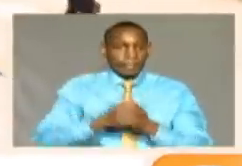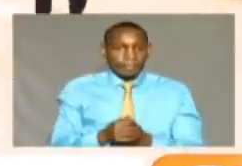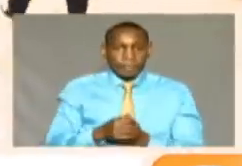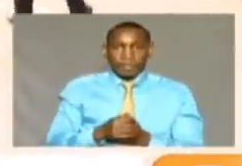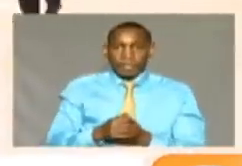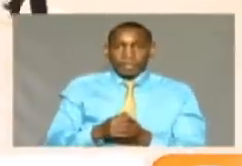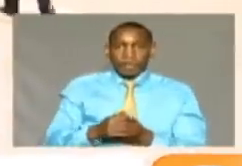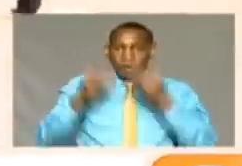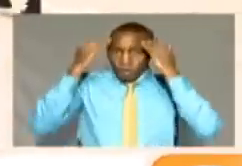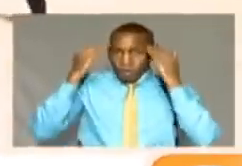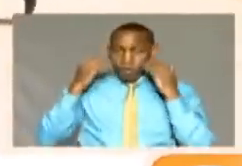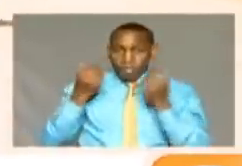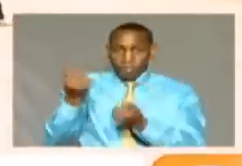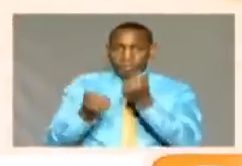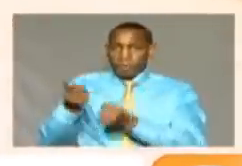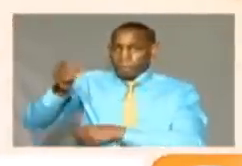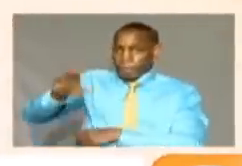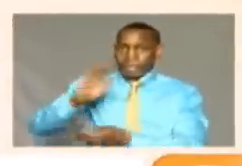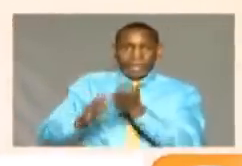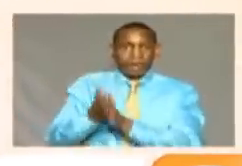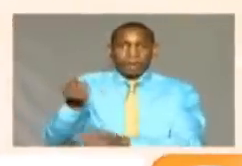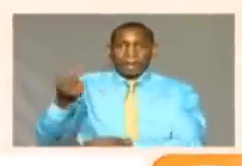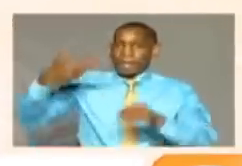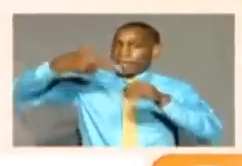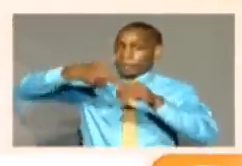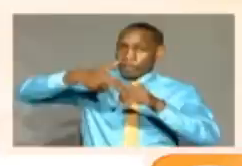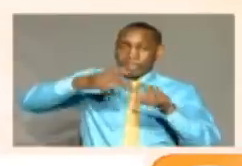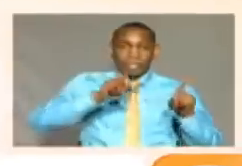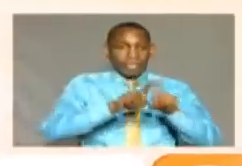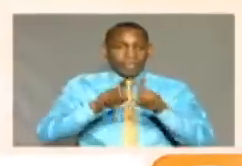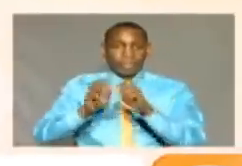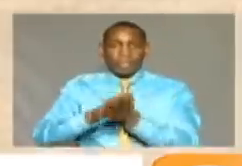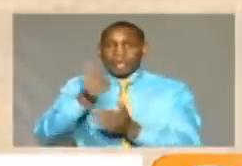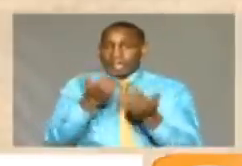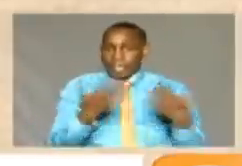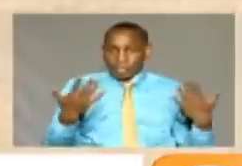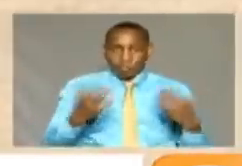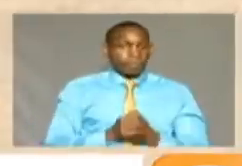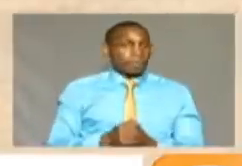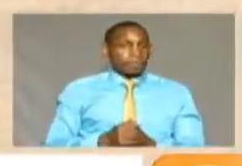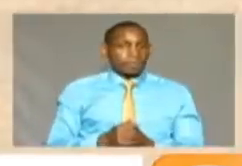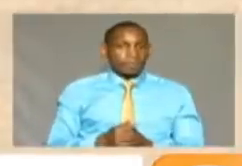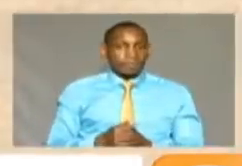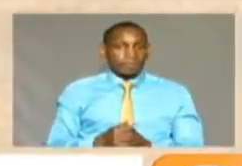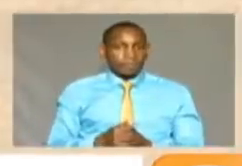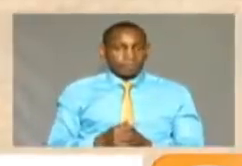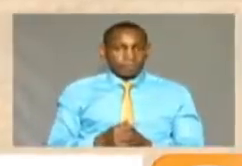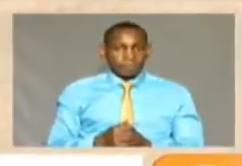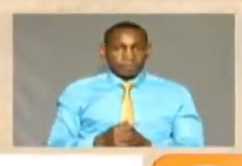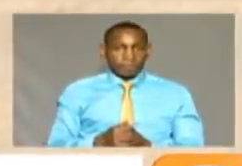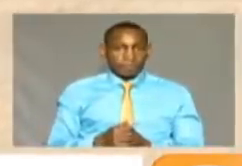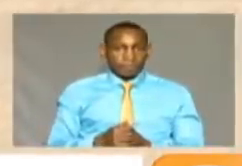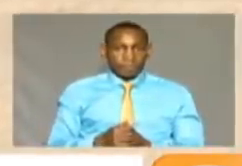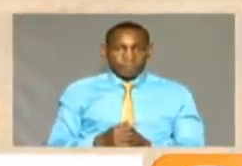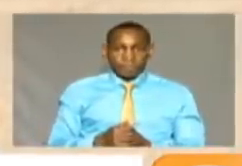magari yote ya mahakama yataegeshwa kwa kukosa pesa za mafuta miongoni mwa mengine. This wastage